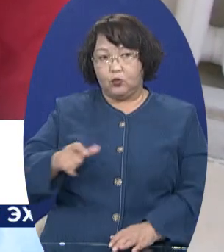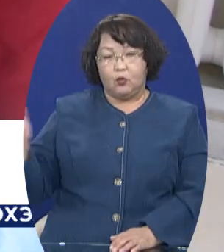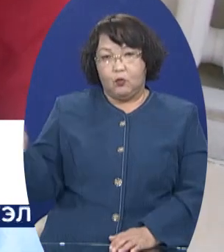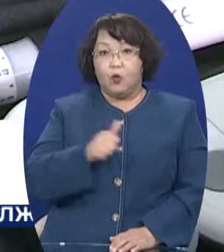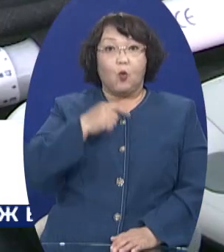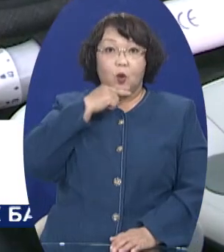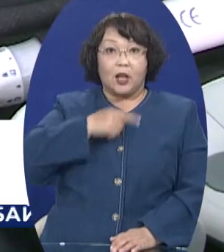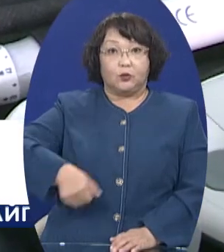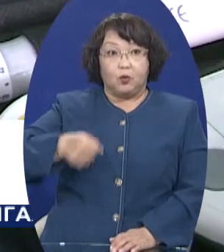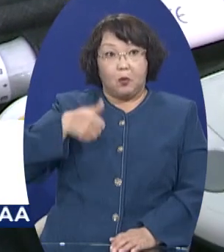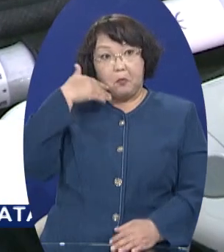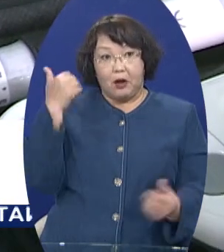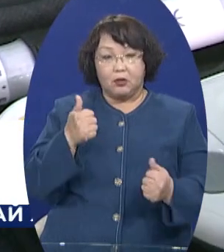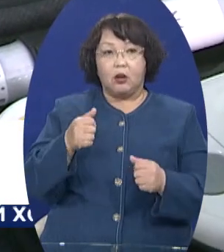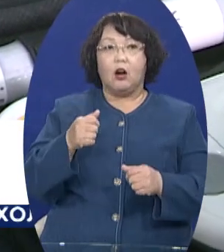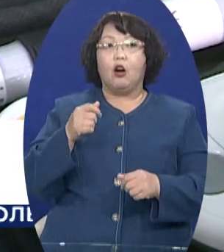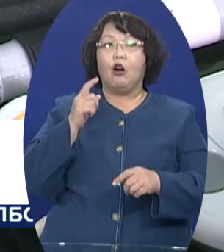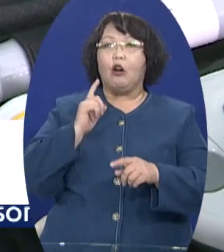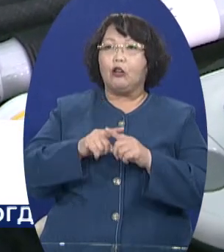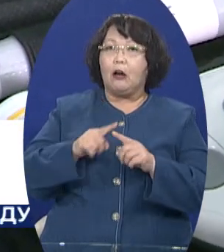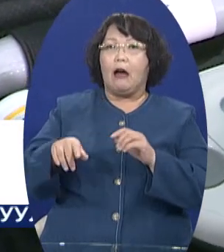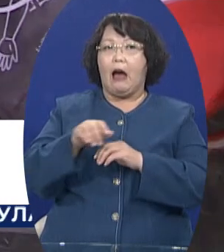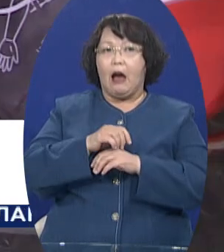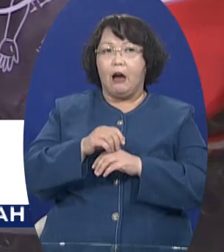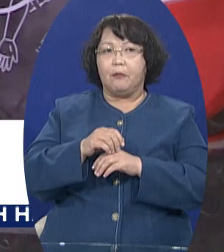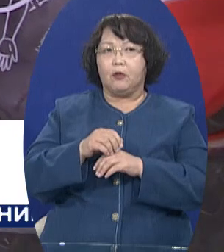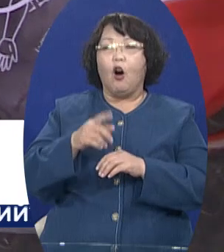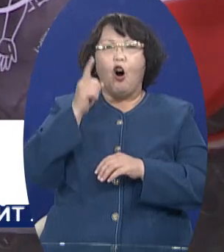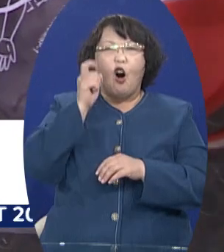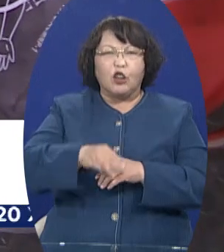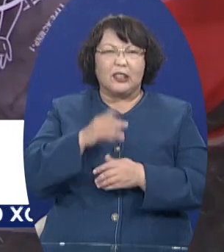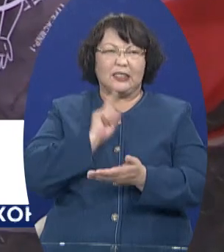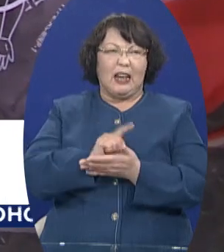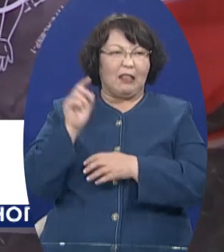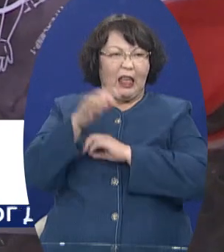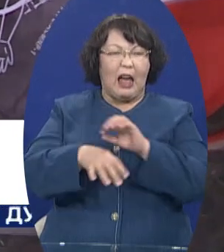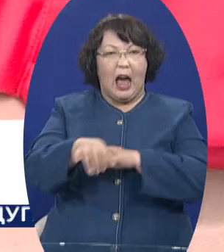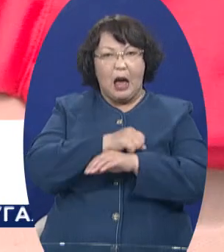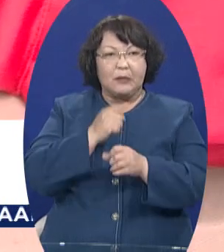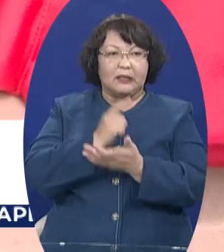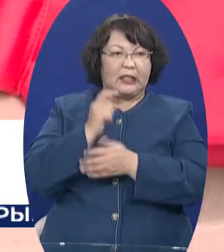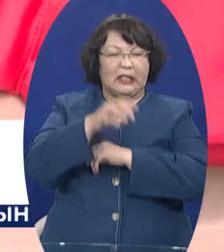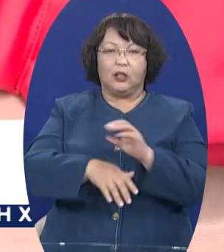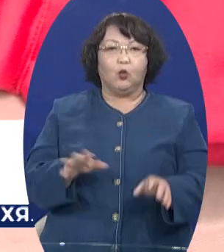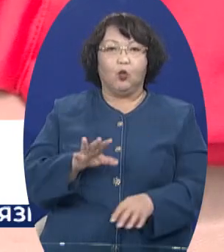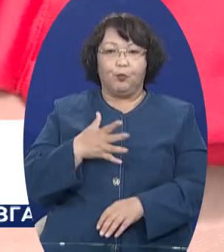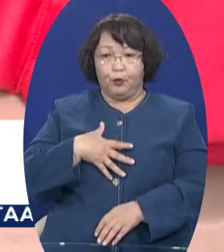болчвол малчид аймаг хотыг зорих шаардлага гарахгүй. Мөн өвчнөө хүндрэхээс өмнө илрүүлж эмчлүүлэх боломж үүснэ.